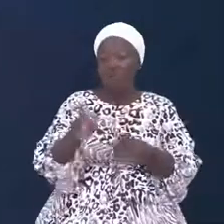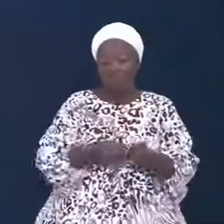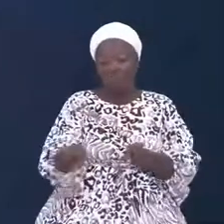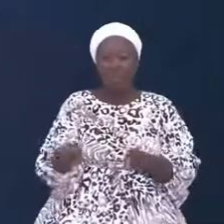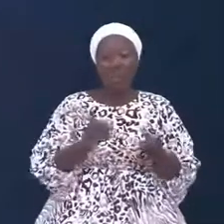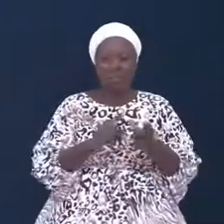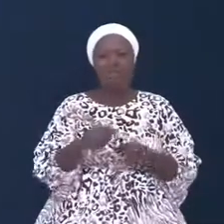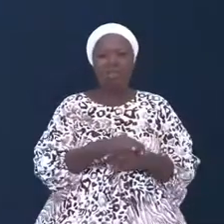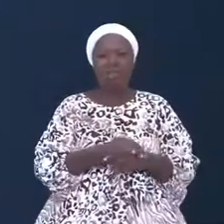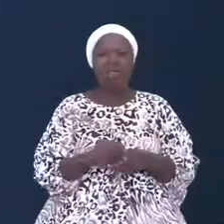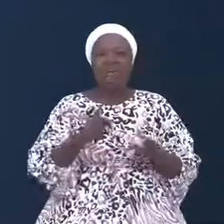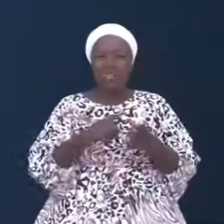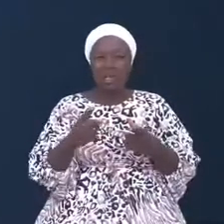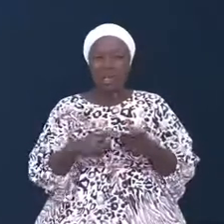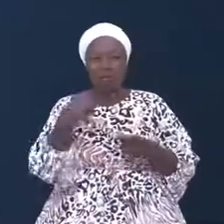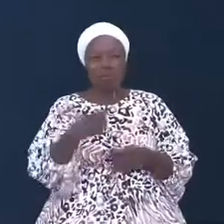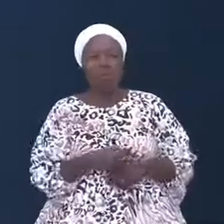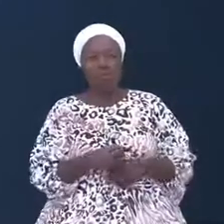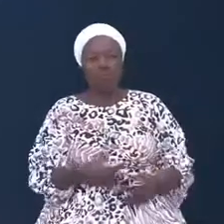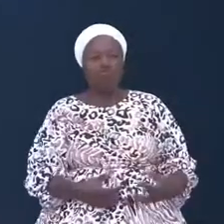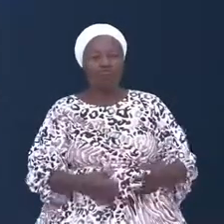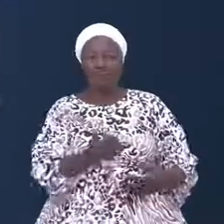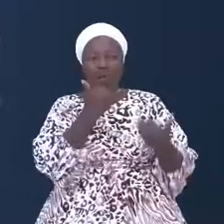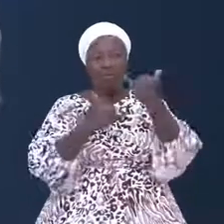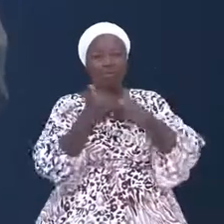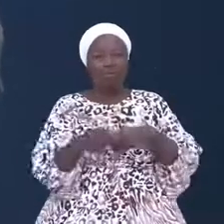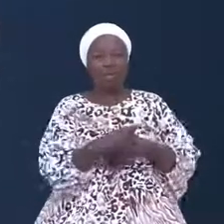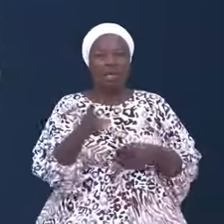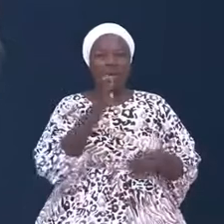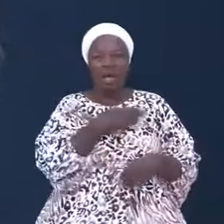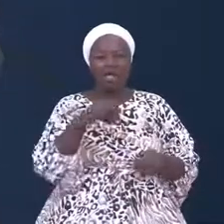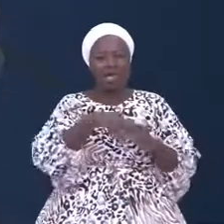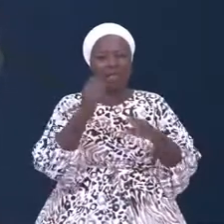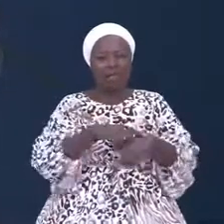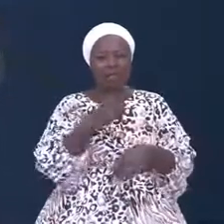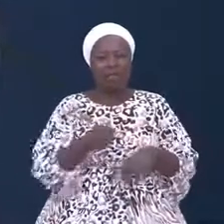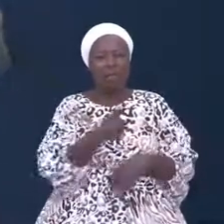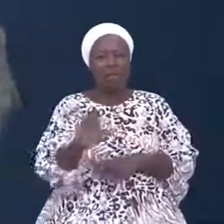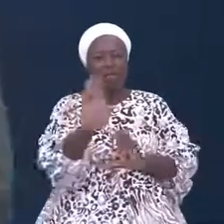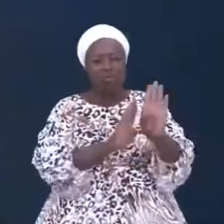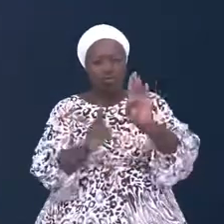les opprimaient quand ils s'éloignèrent de lui, mais au temps de leur détresse,